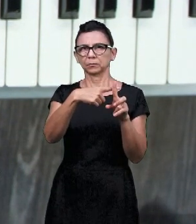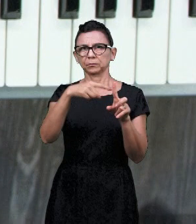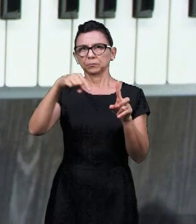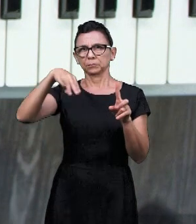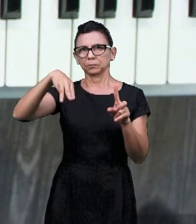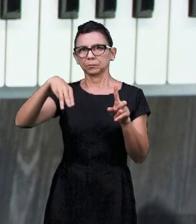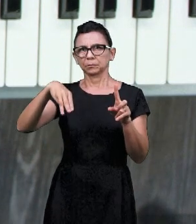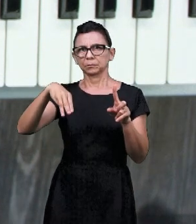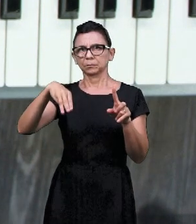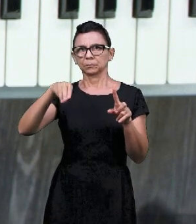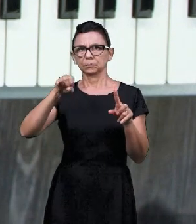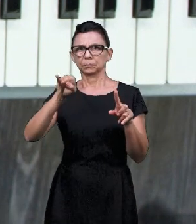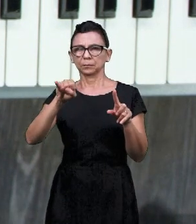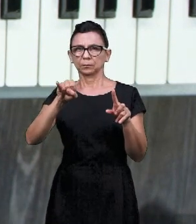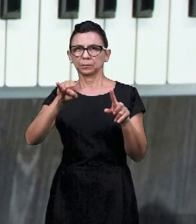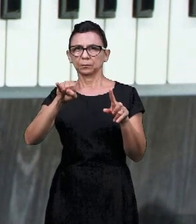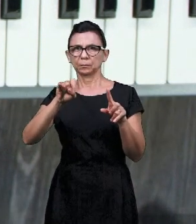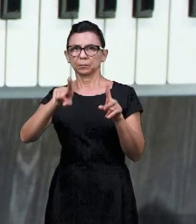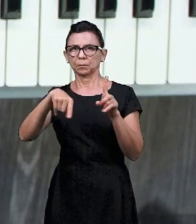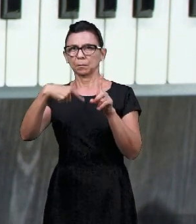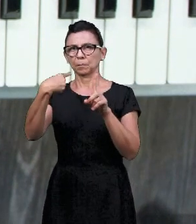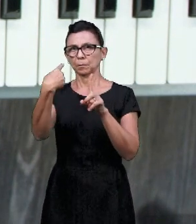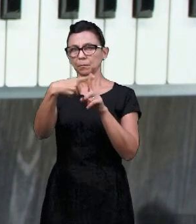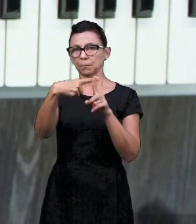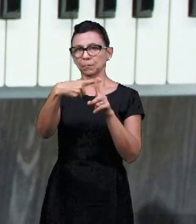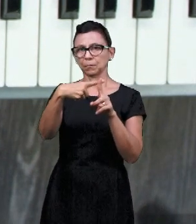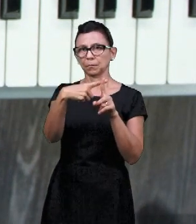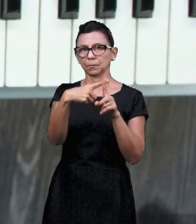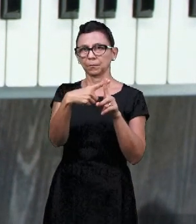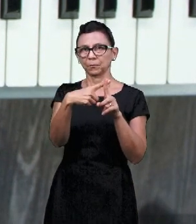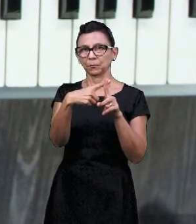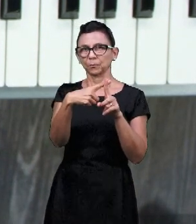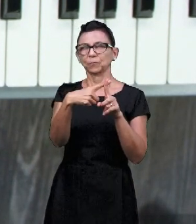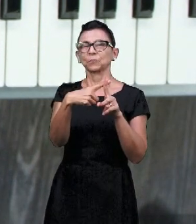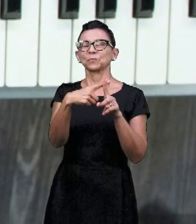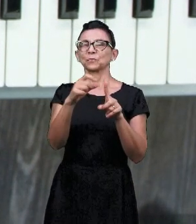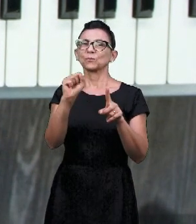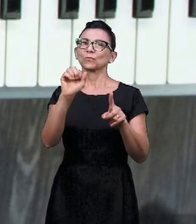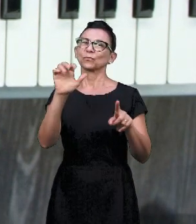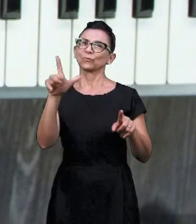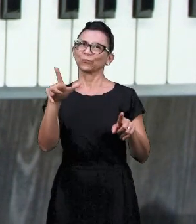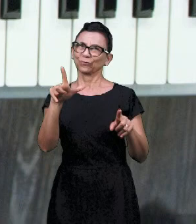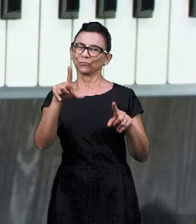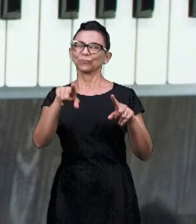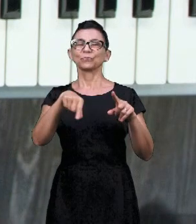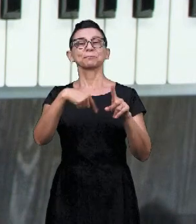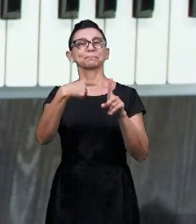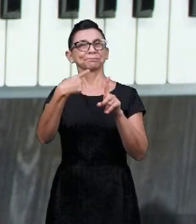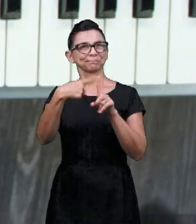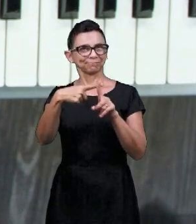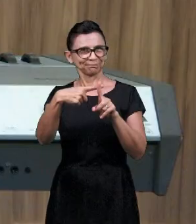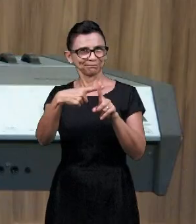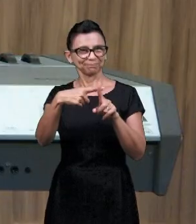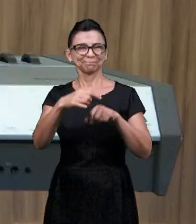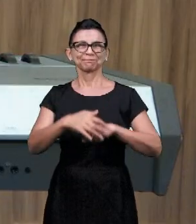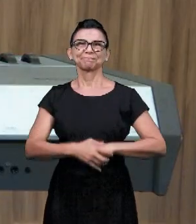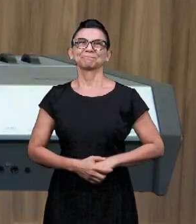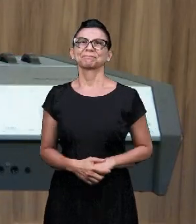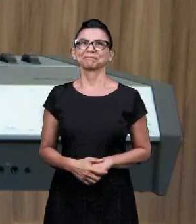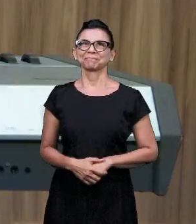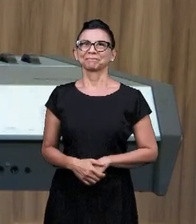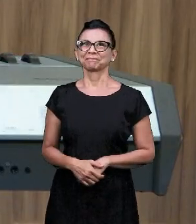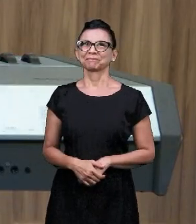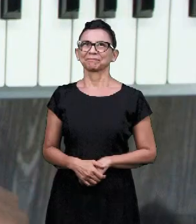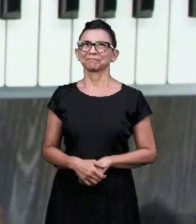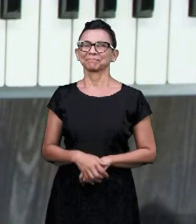Mi maior e Sol maior. Maintenant, nous allons compter